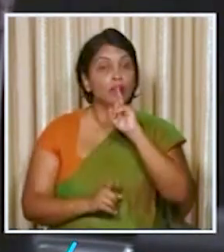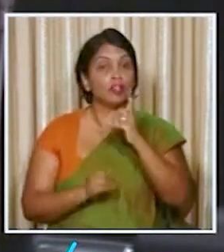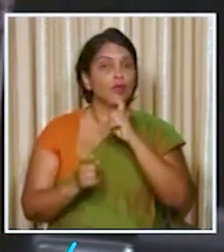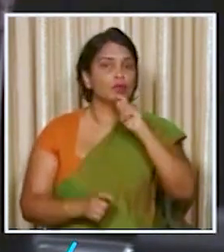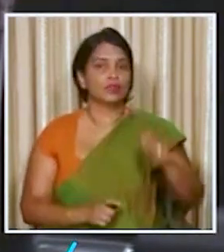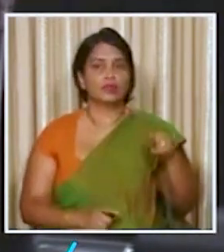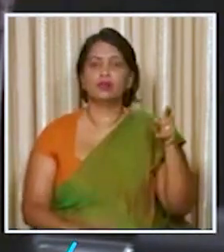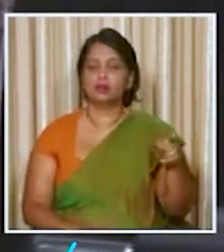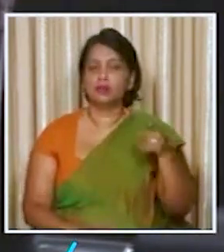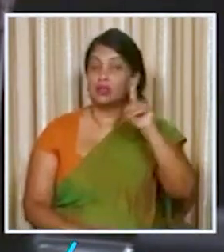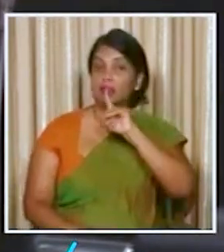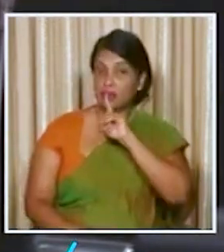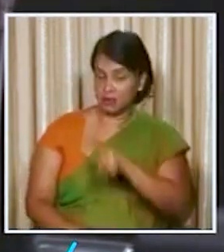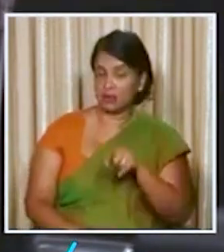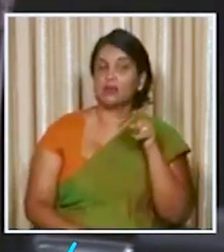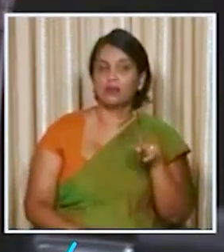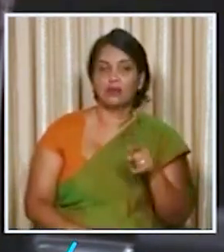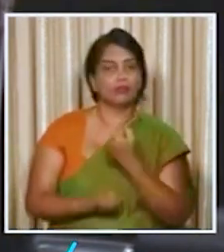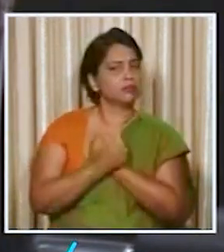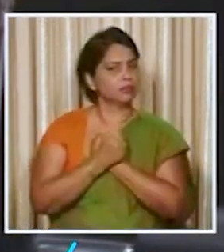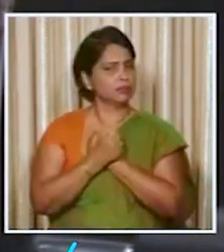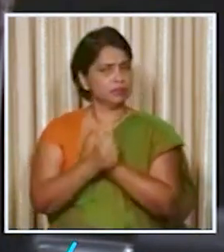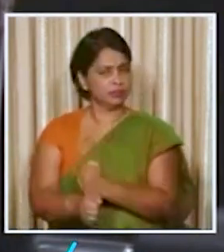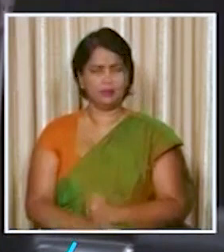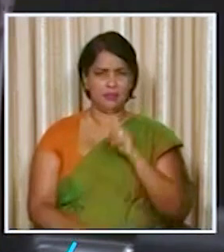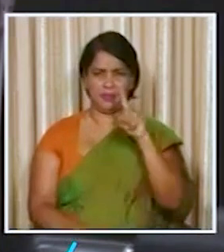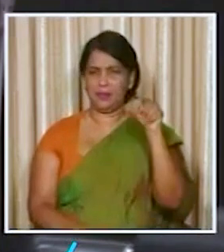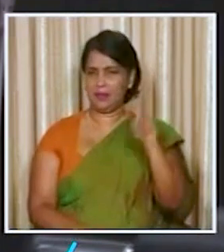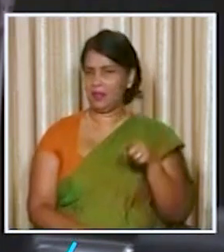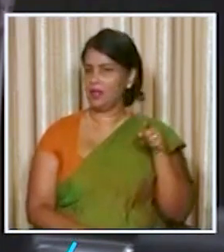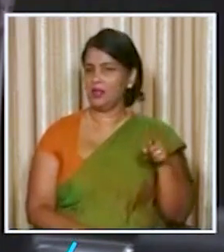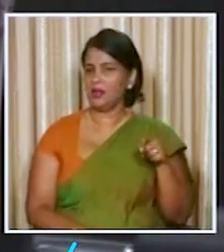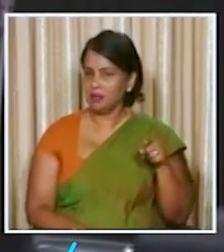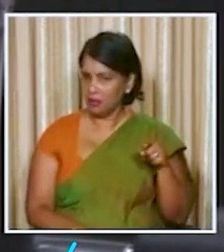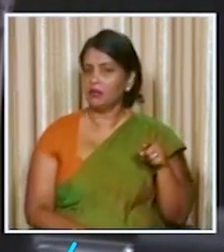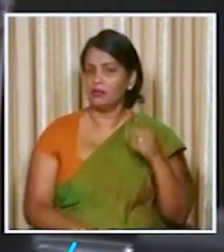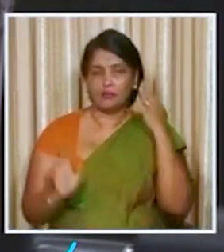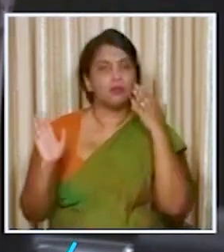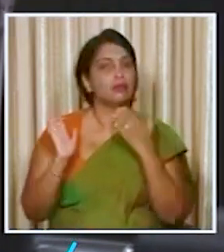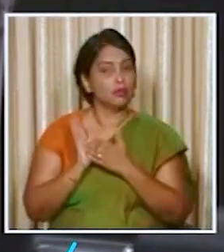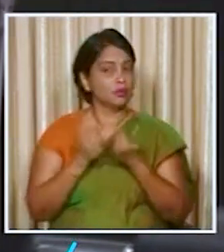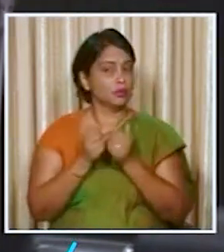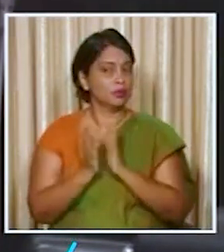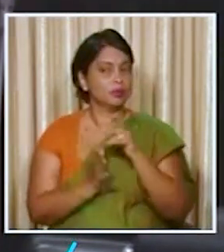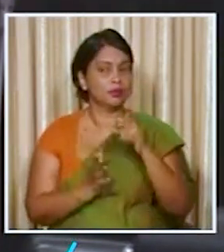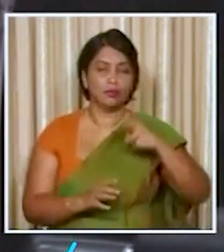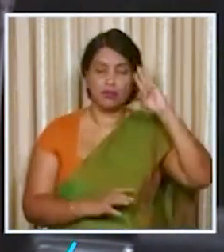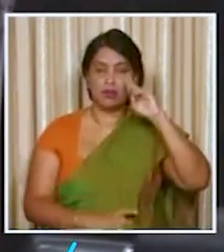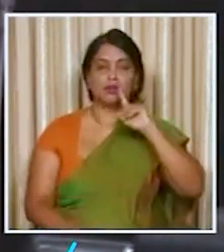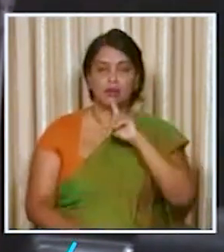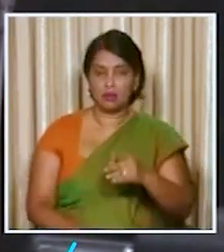විනිශ්චයවරුන්. එතකොට ඔබතුමාලා කියනවා නම් අත්අඩංගුවට ගැනීම අසාධාරණයක් වුණා. ඒ පිළිබඳව අපි තමුන්නාංශලට සහතිකයක්